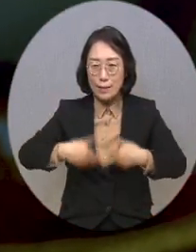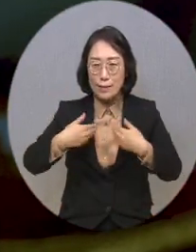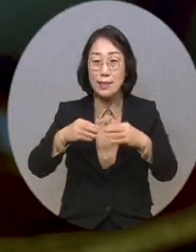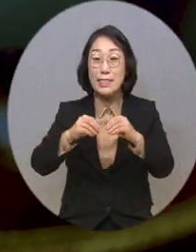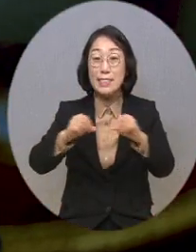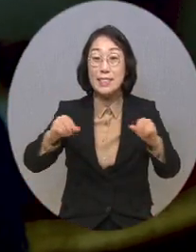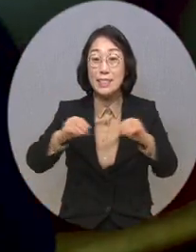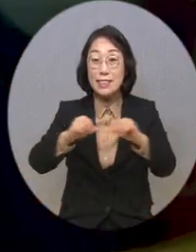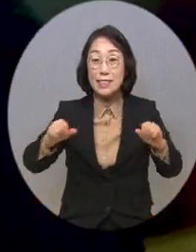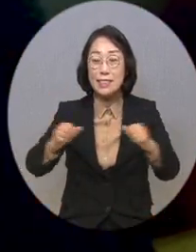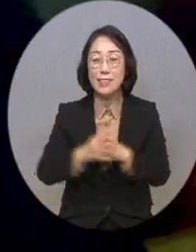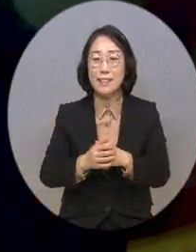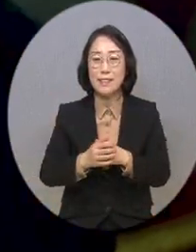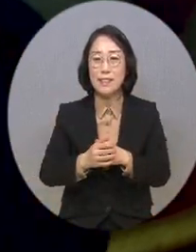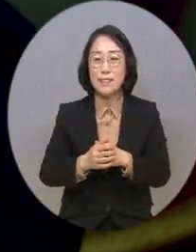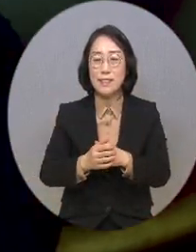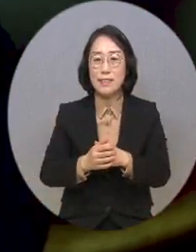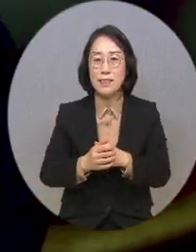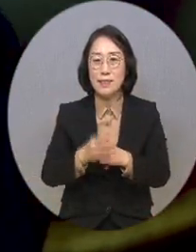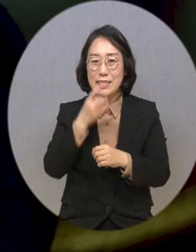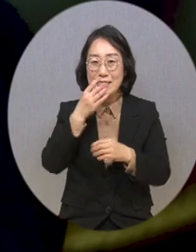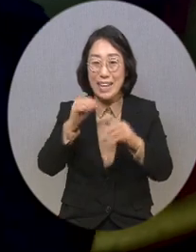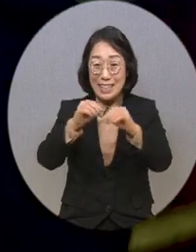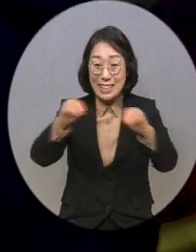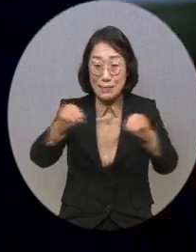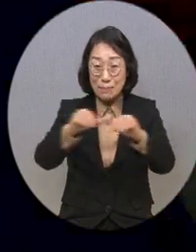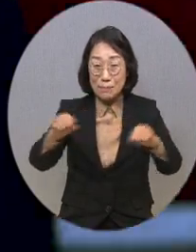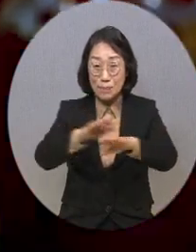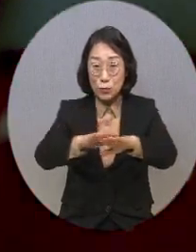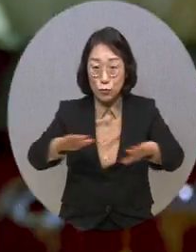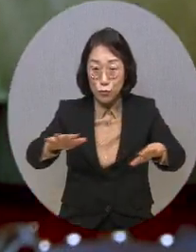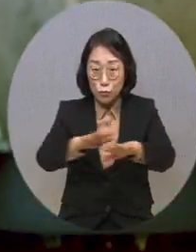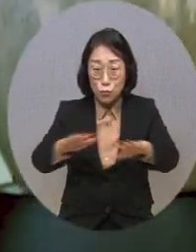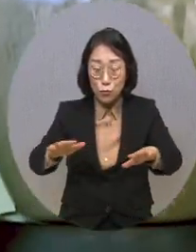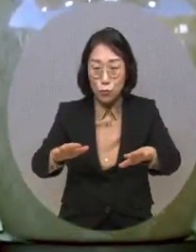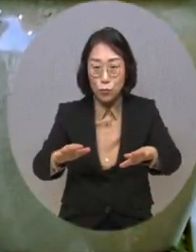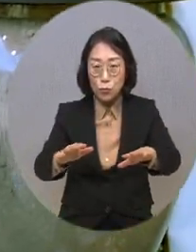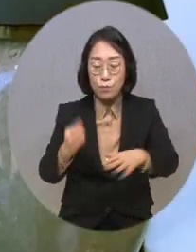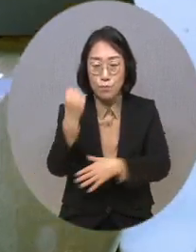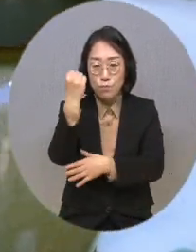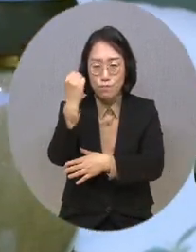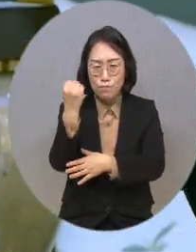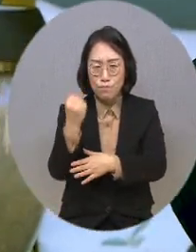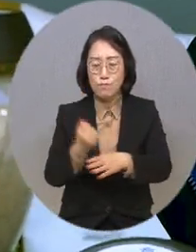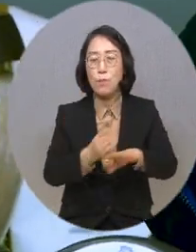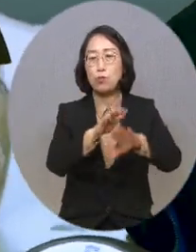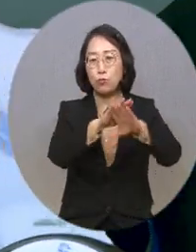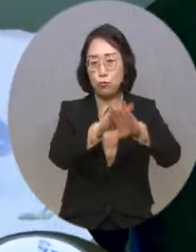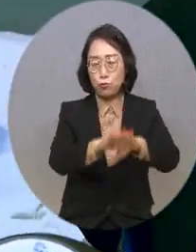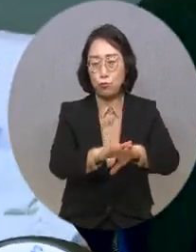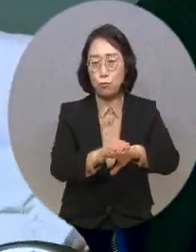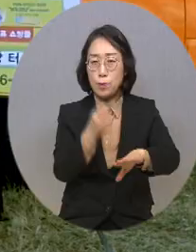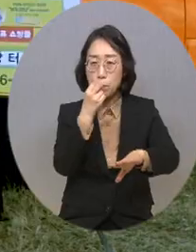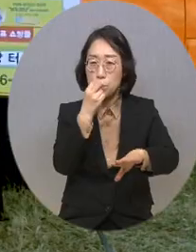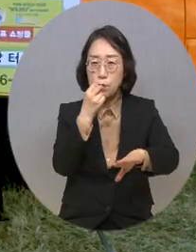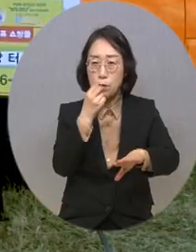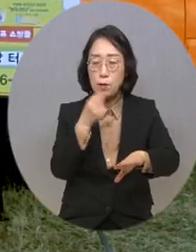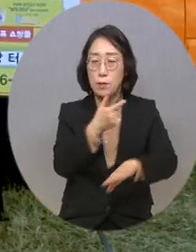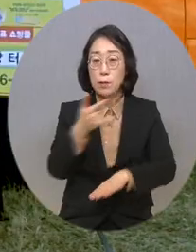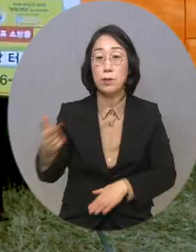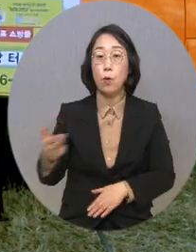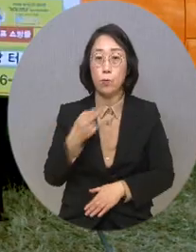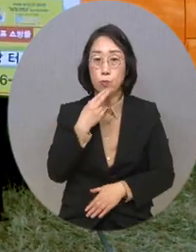띄워요. 그래서 이거는 그 옛날 그 맛이 나지만 콩콩한 그런 냄새 나지 않는 청국장입니다. 아~